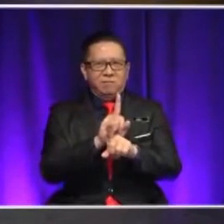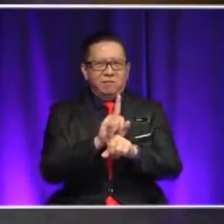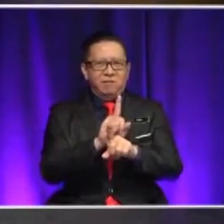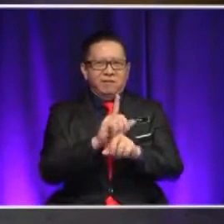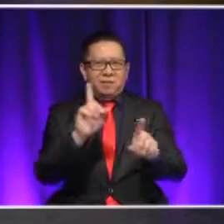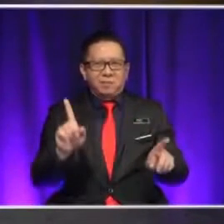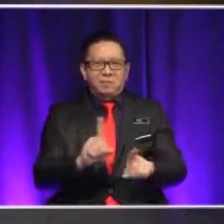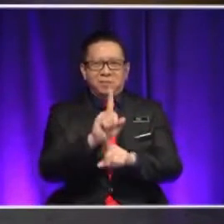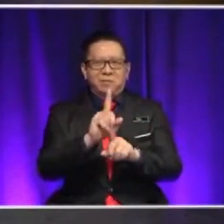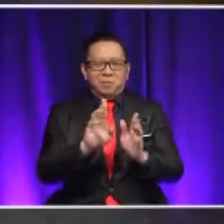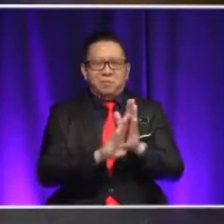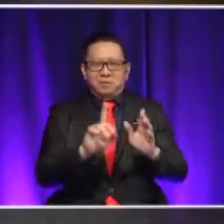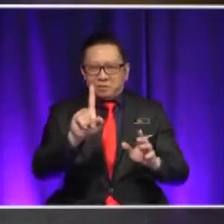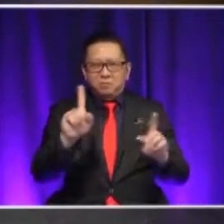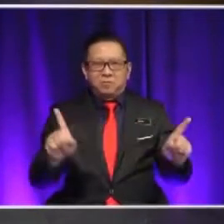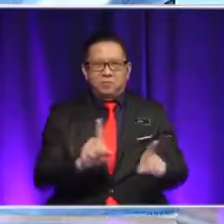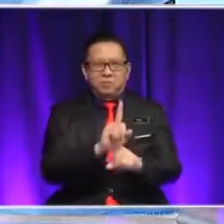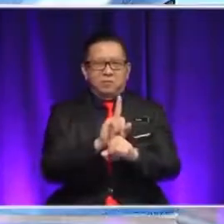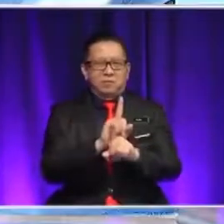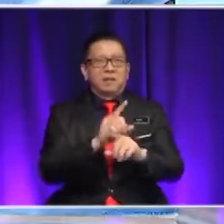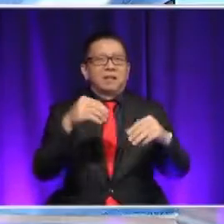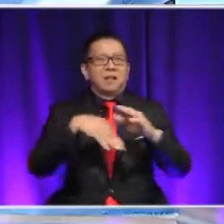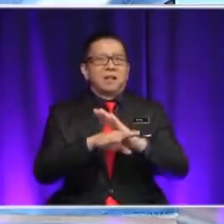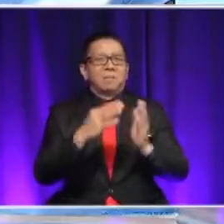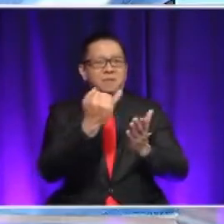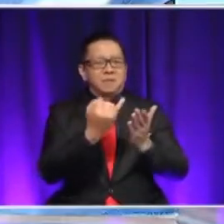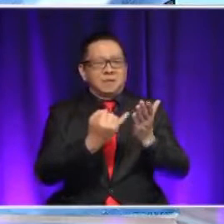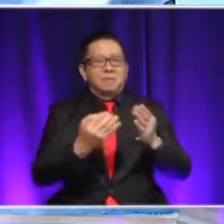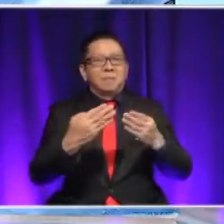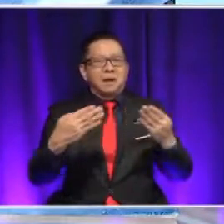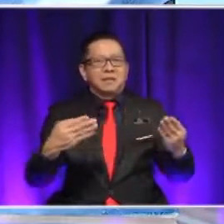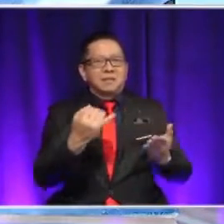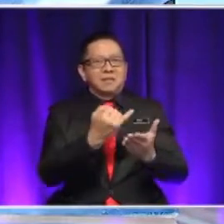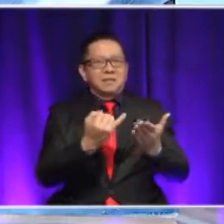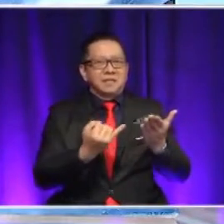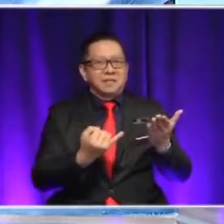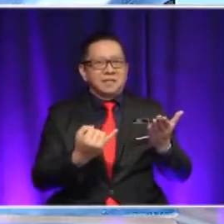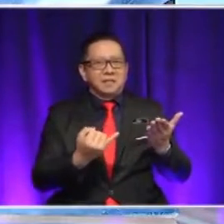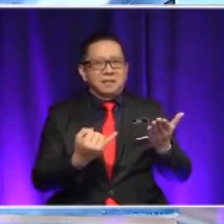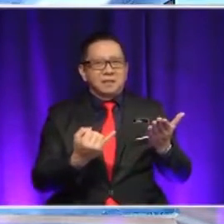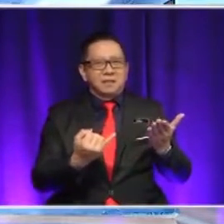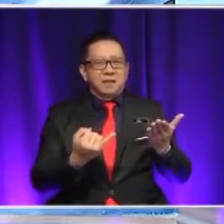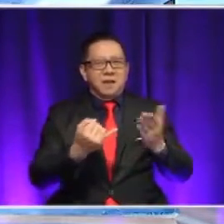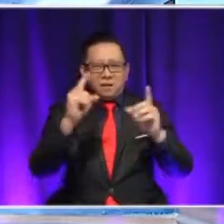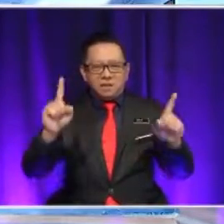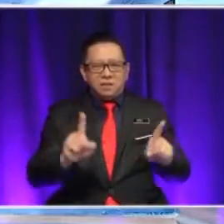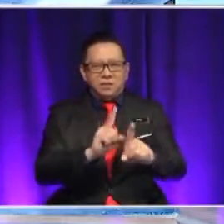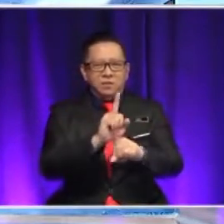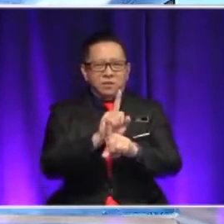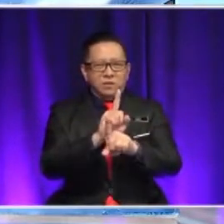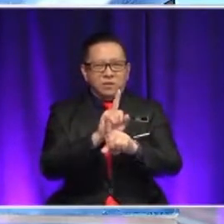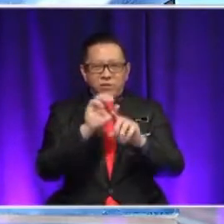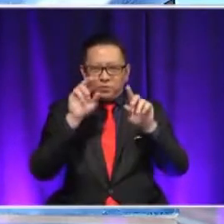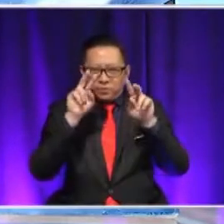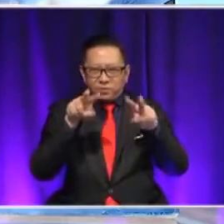bersatu hati karena Kado dalam PSB Kak mana bahasa seni tiba-tiba ada dalam lukisan kesatuan to ialah coba Ifa